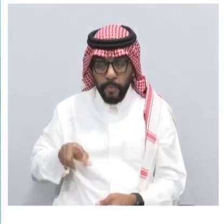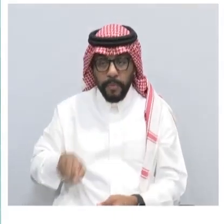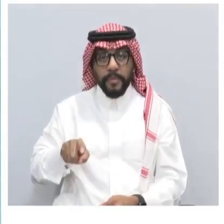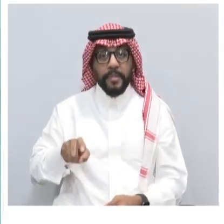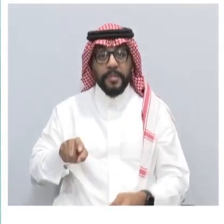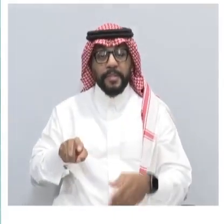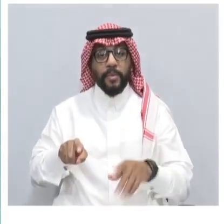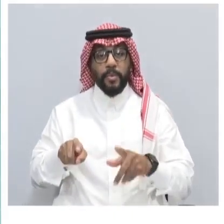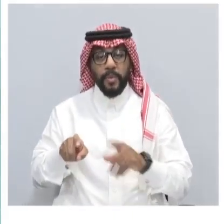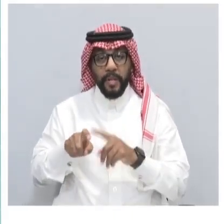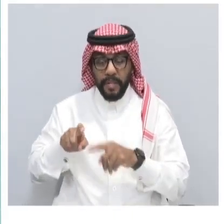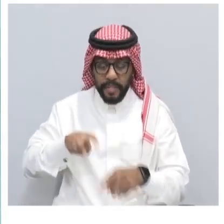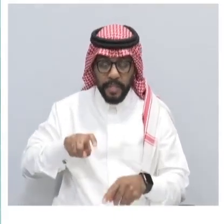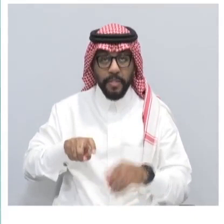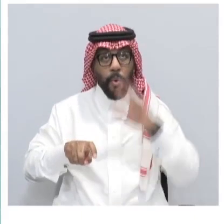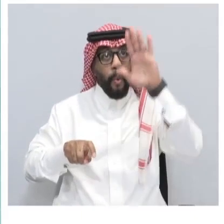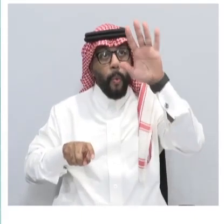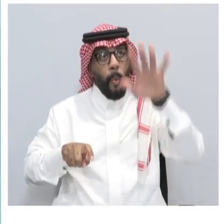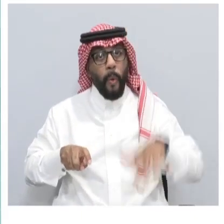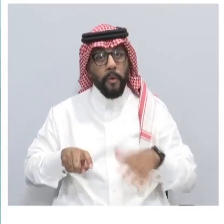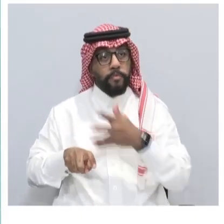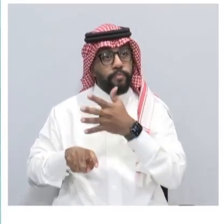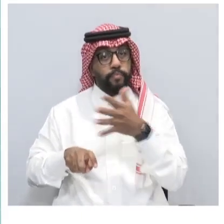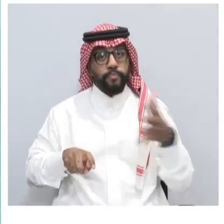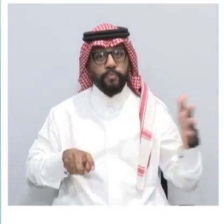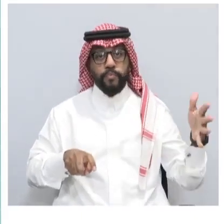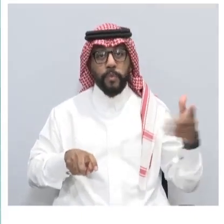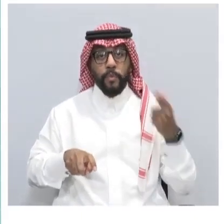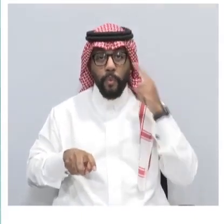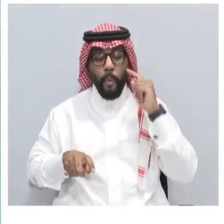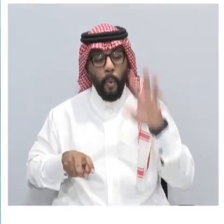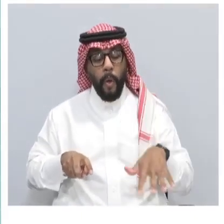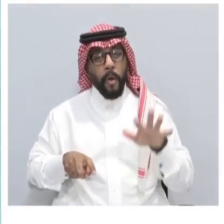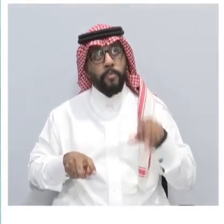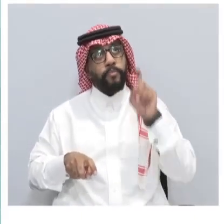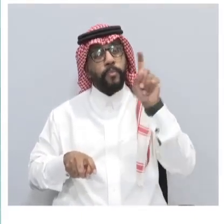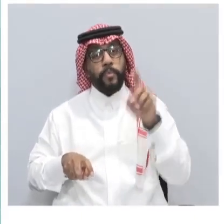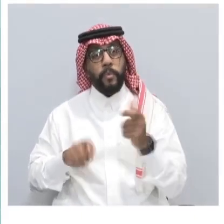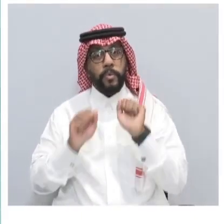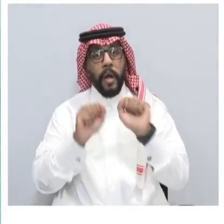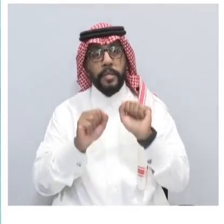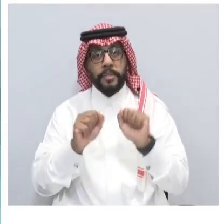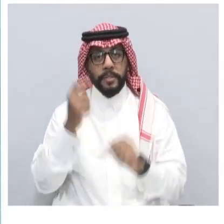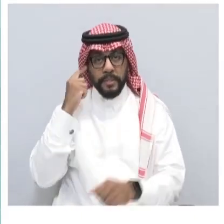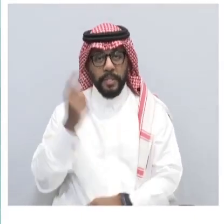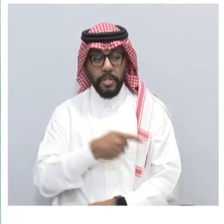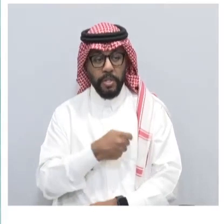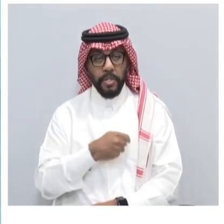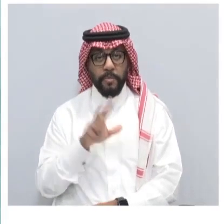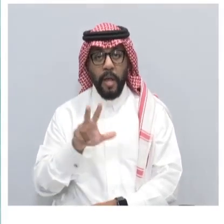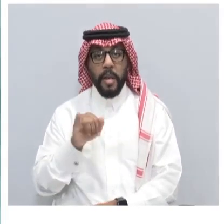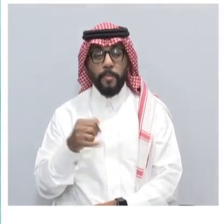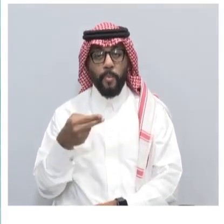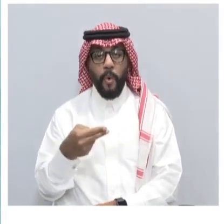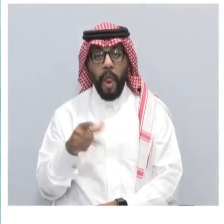تظهر لنا مجموعه مسافه بادئه من القائمه الخاصه سبيشل اضغط على المعلقه